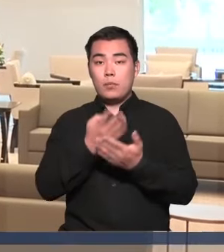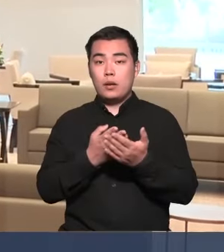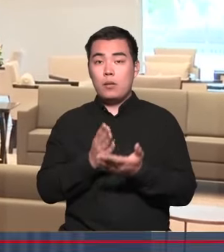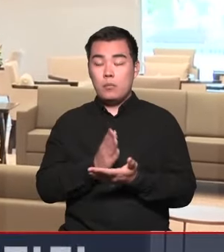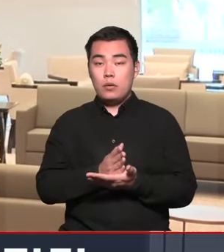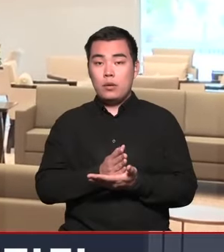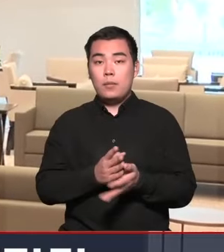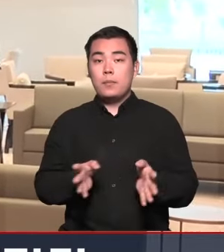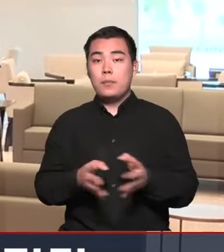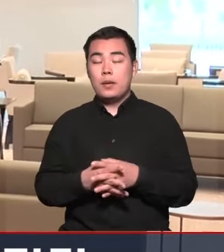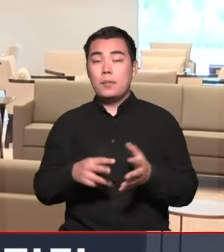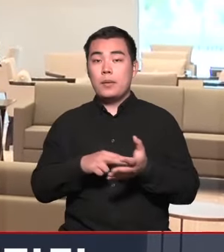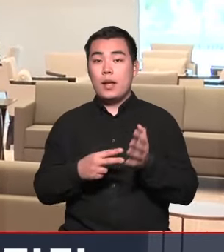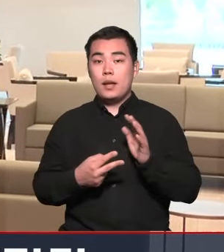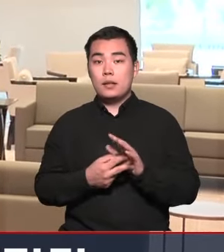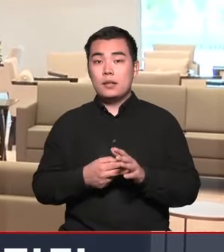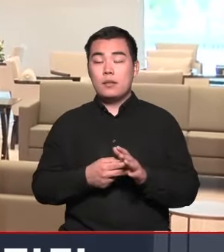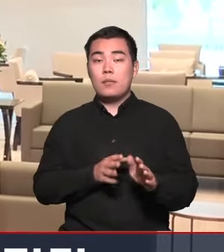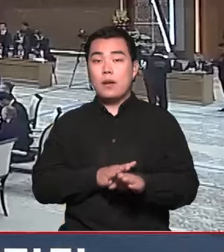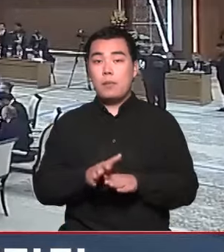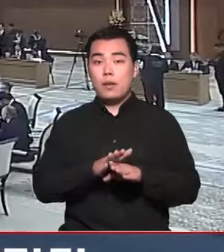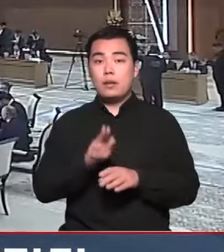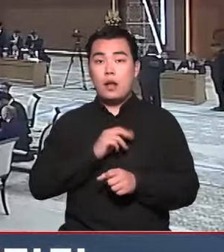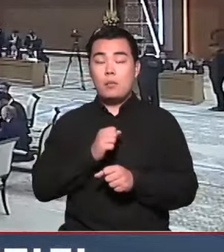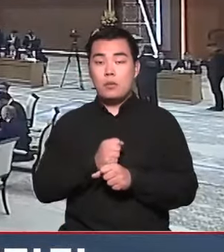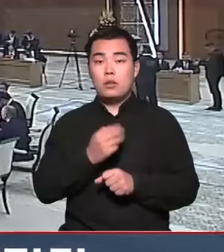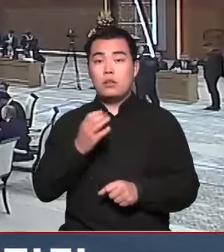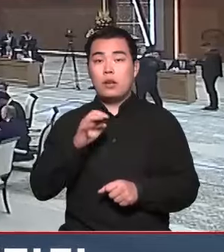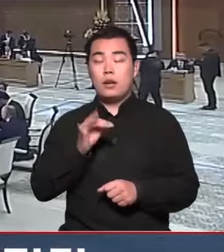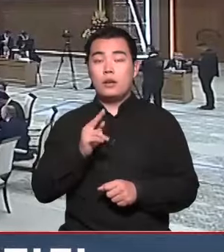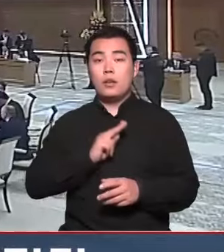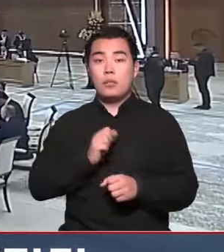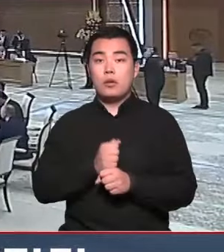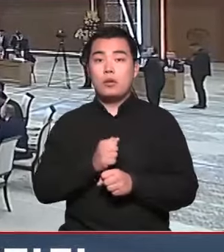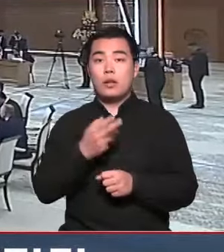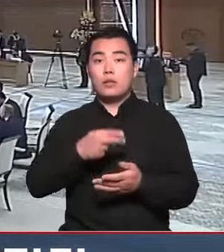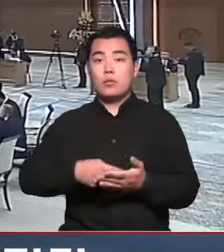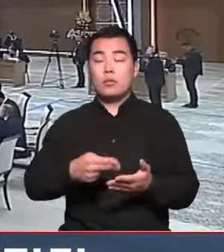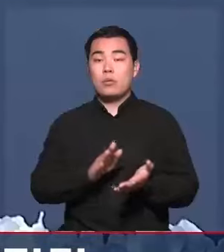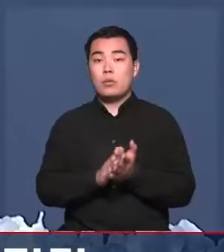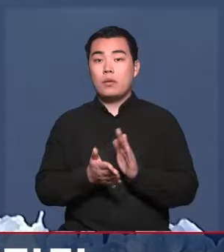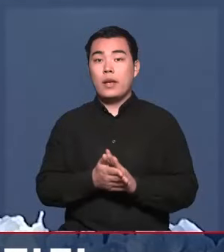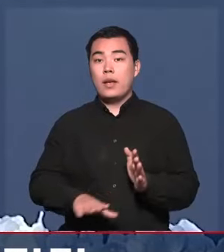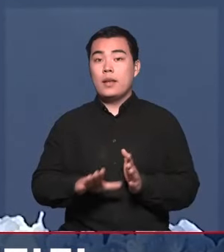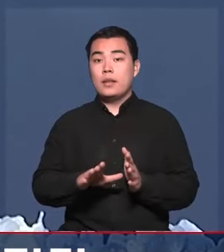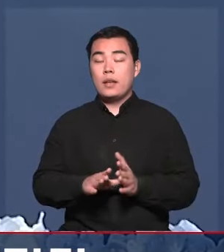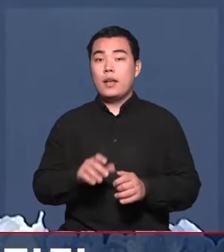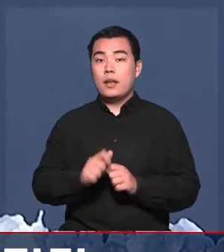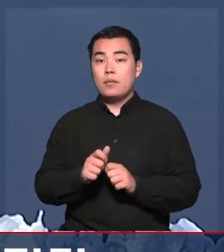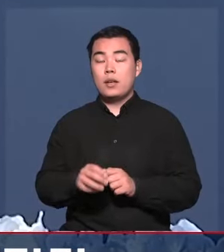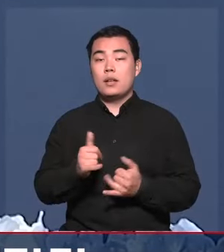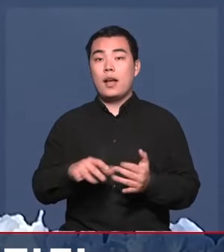бірге проектілерді іске асыру осы саларда. Шанхай ынтымақтастығы ұйымы мүшелері қол қойған келісімдер энергетика,